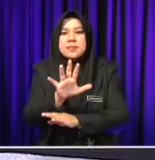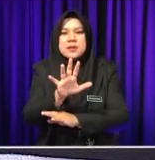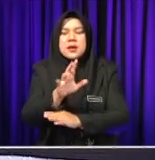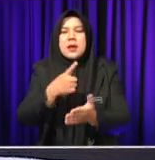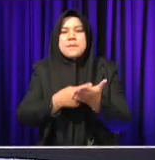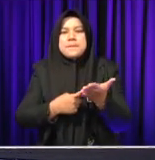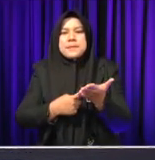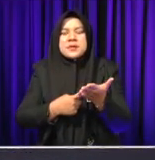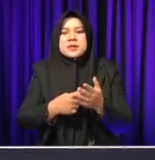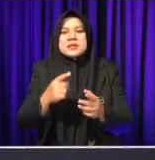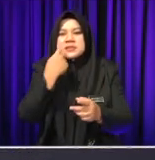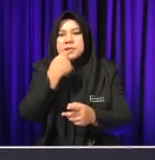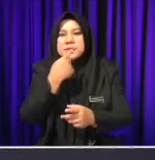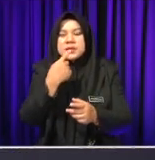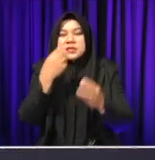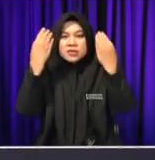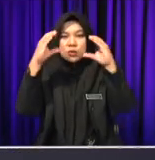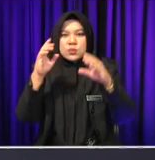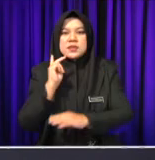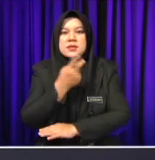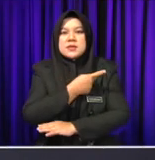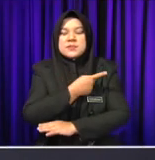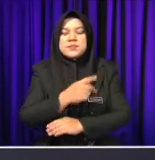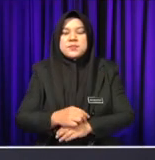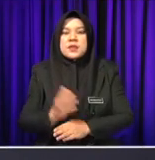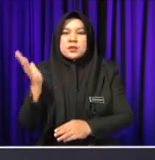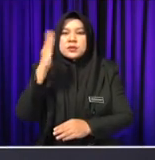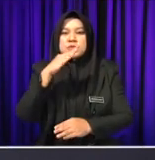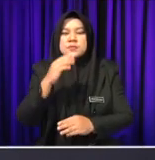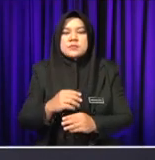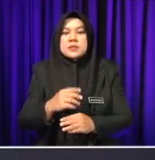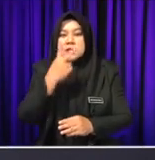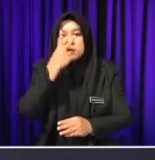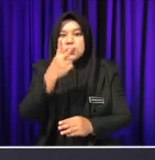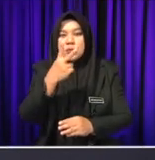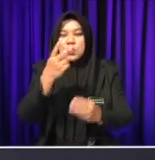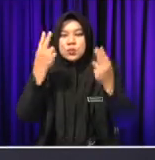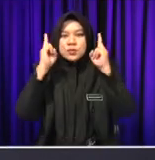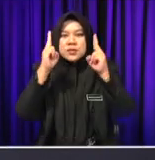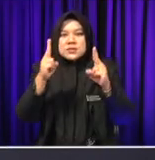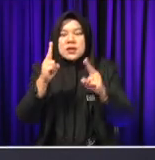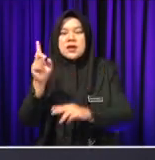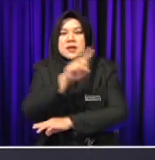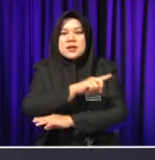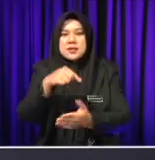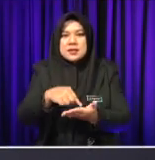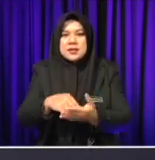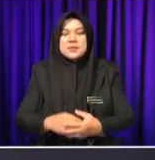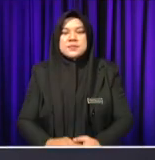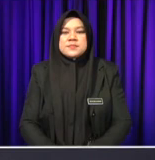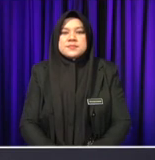isamtingkatanakers dengan nak tahu apa kata Jom kita lihat profil Ustazah kita hari